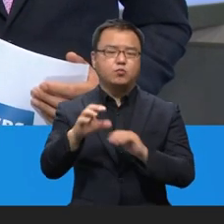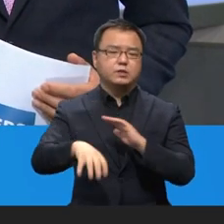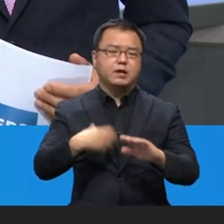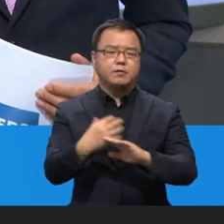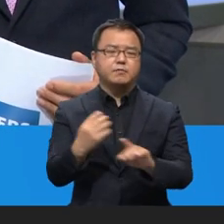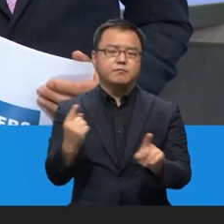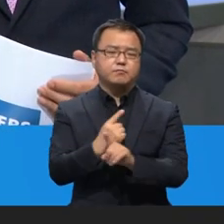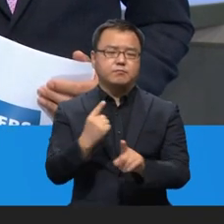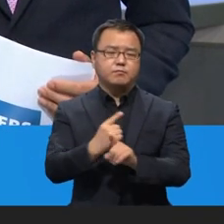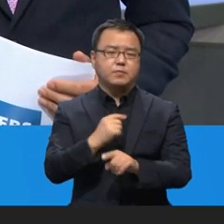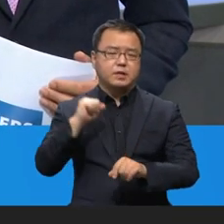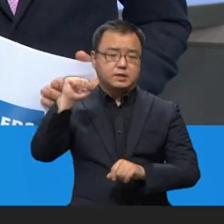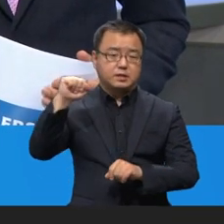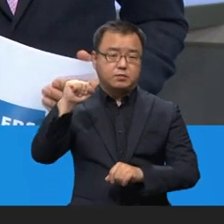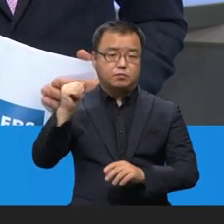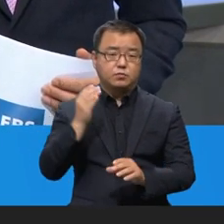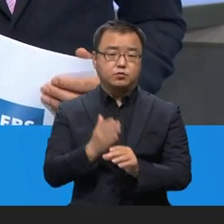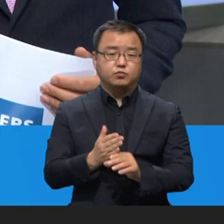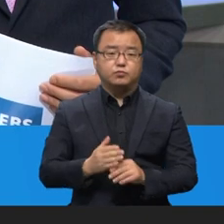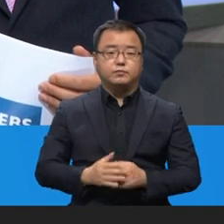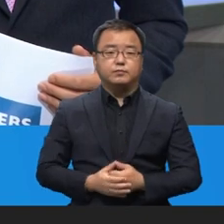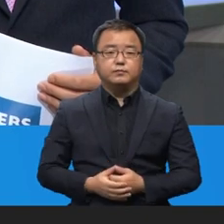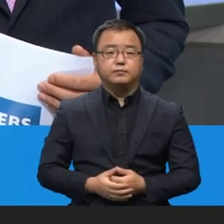태국의 10대들, 오늘 뉴스지에서 만나보시죠.